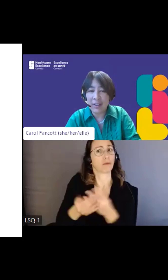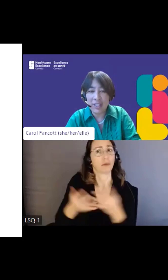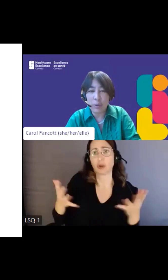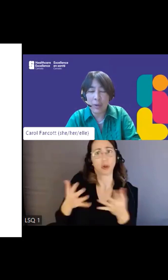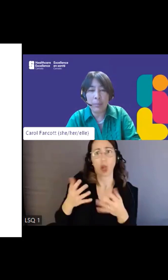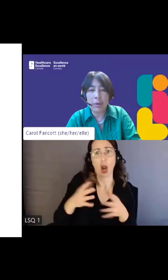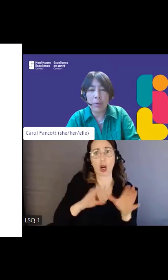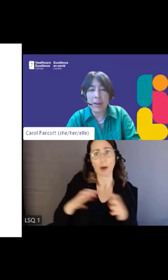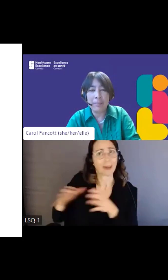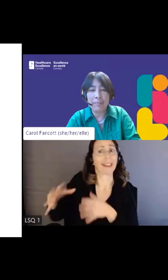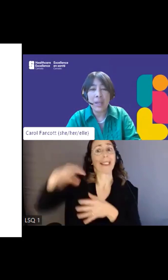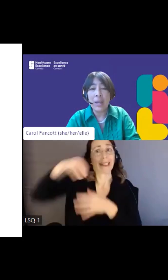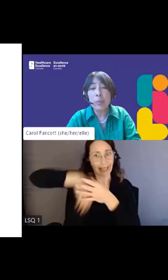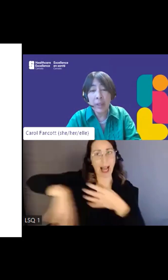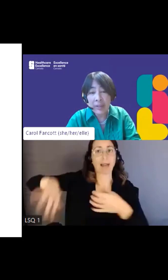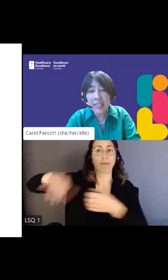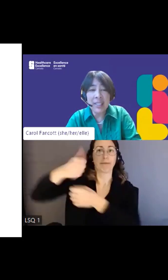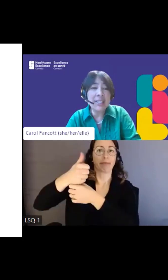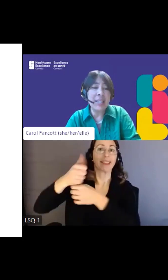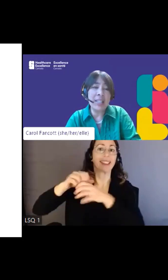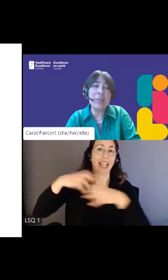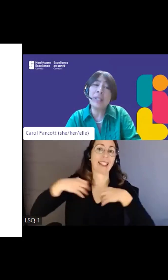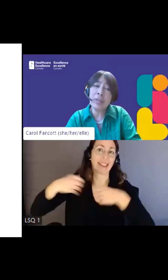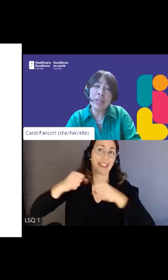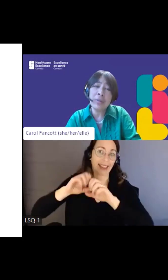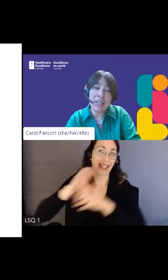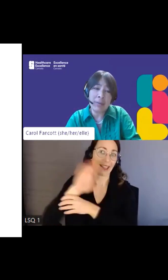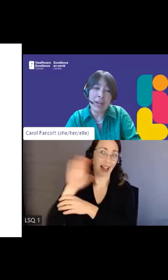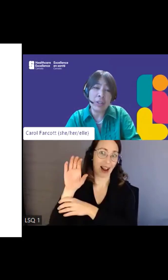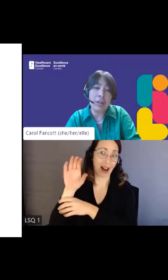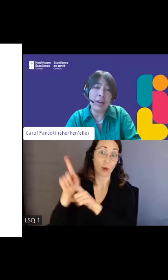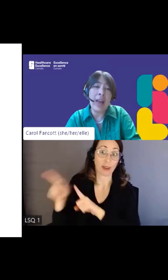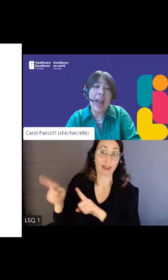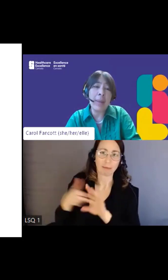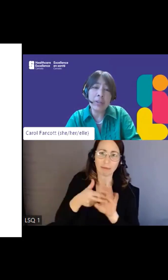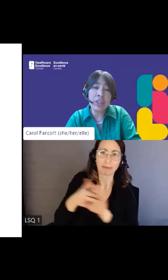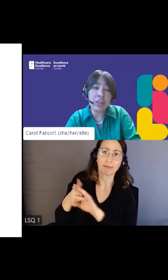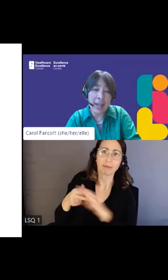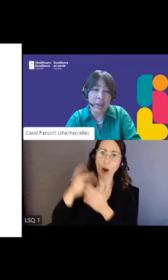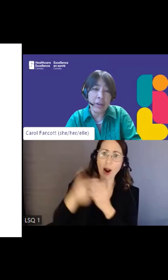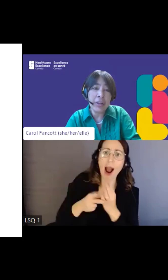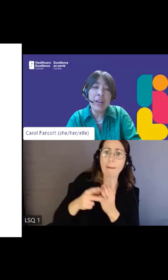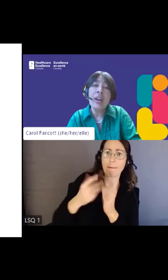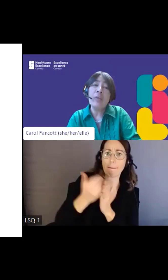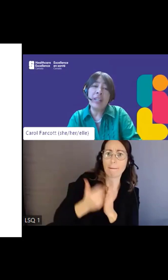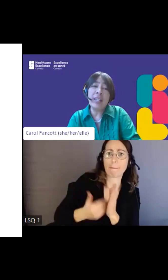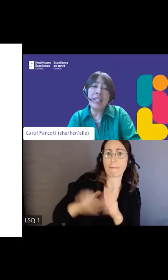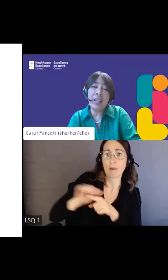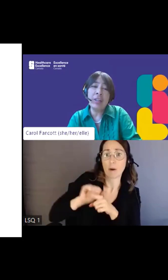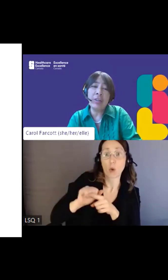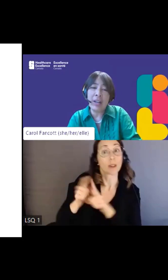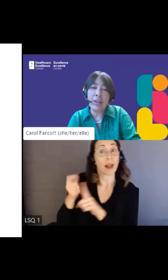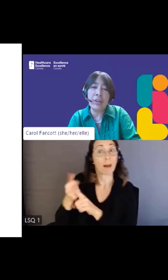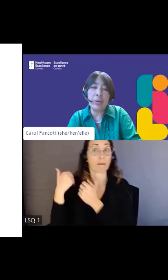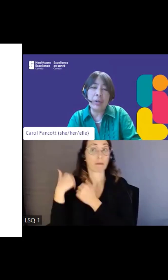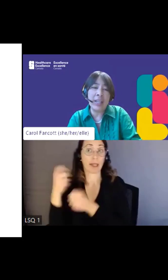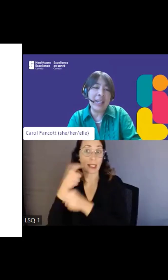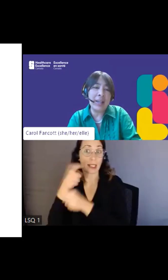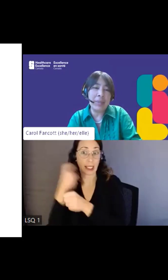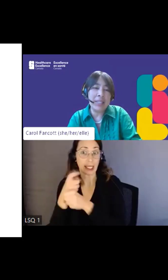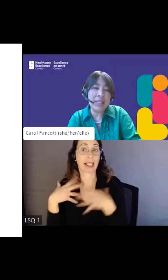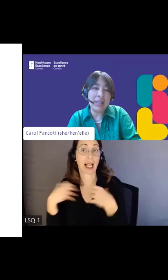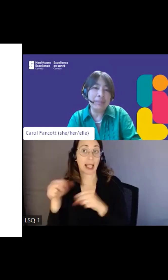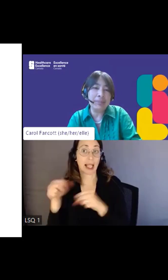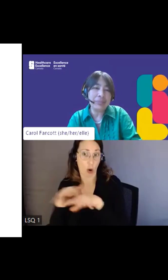nombreux programmes de formation. Elle est aussi directrice santé autochtone pour l'Autorité de la santé en